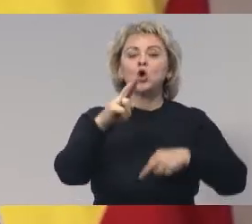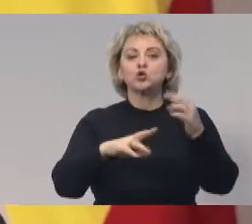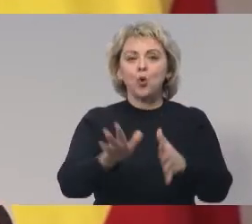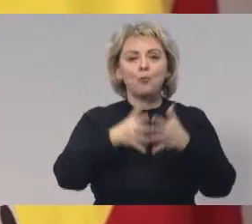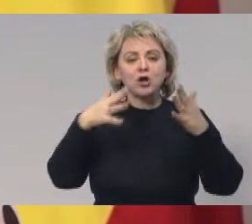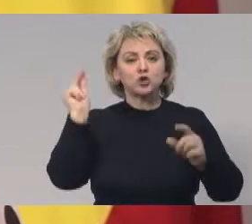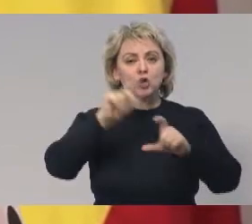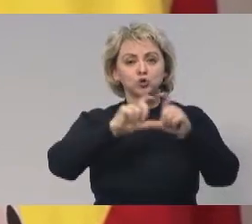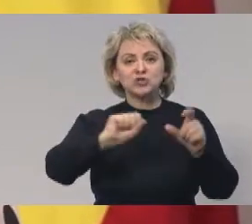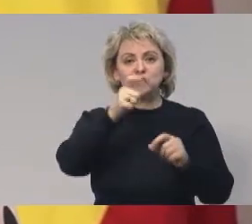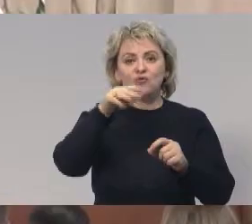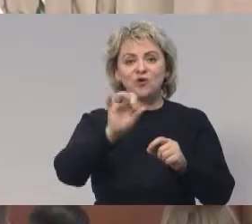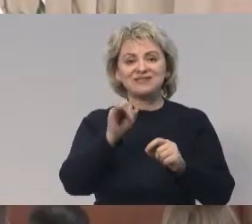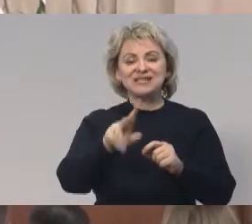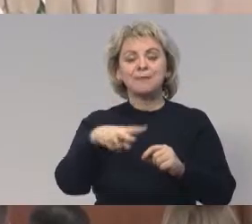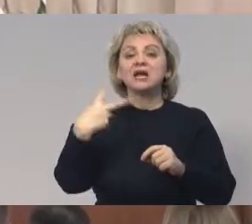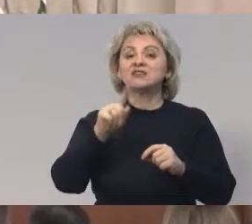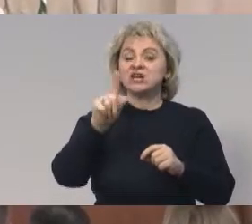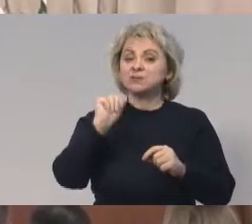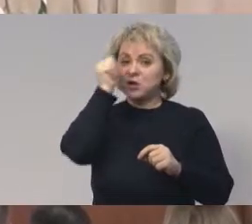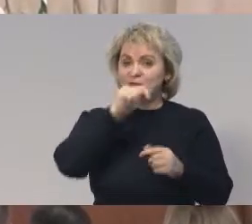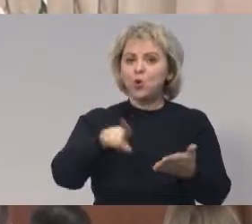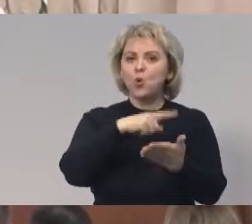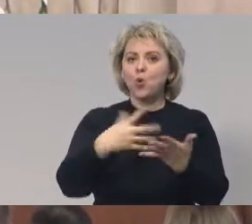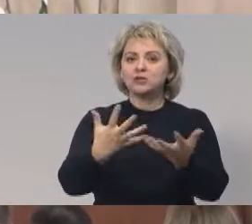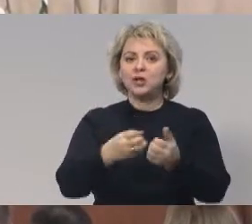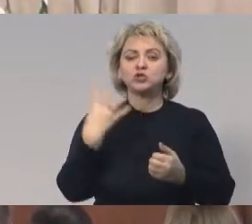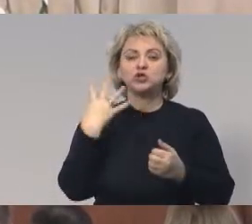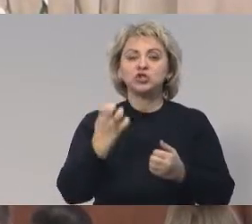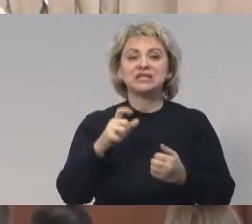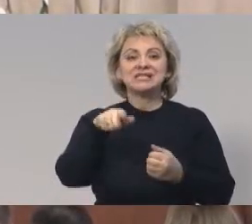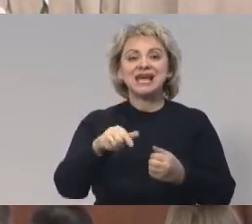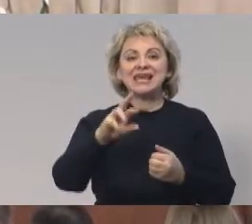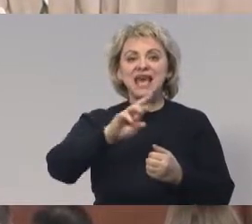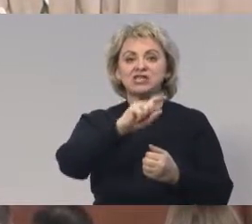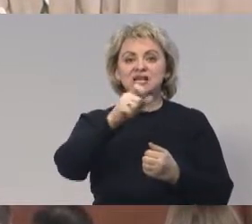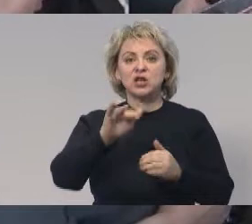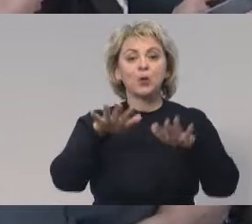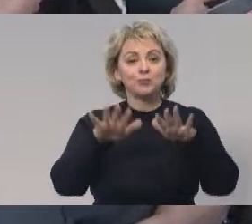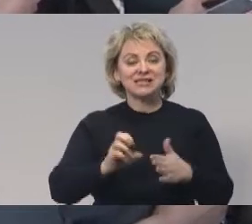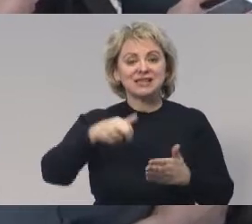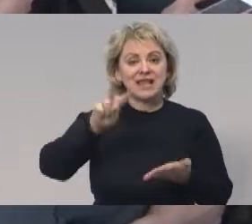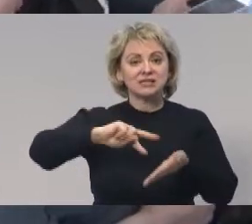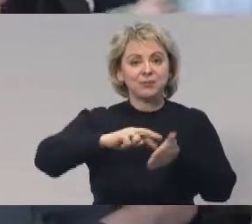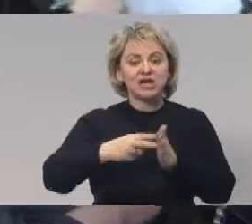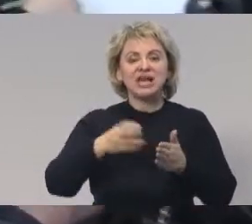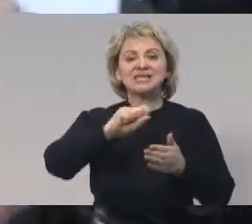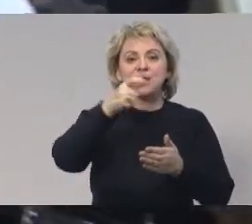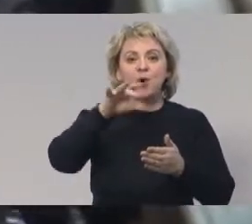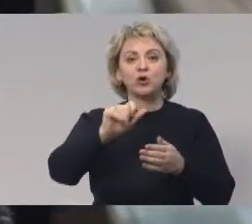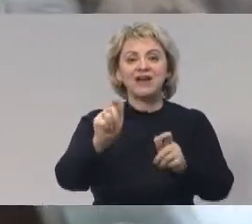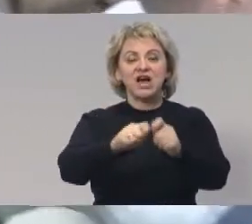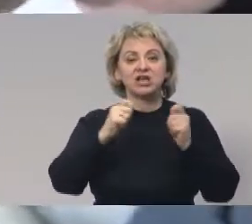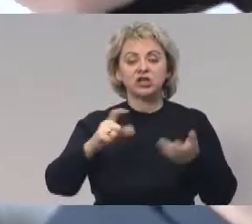Строится большая школа в Суворовском. К 2021 году город получит 400 ясельных мест. По нацпроекту «Демография» будут